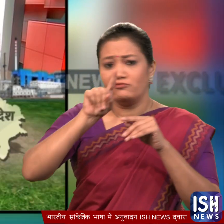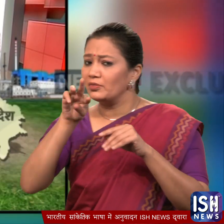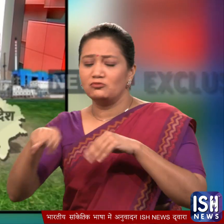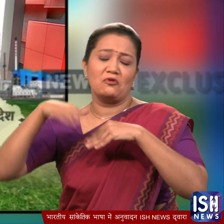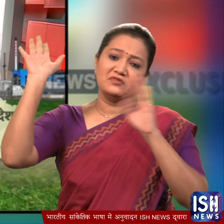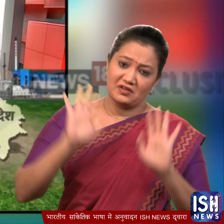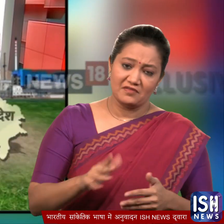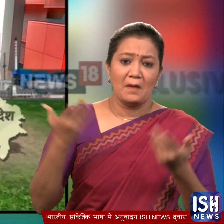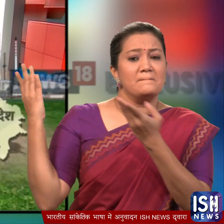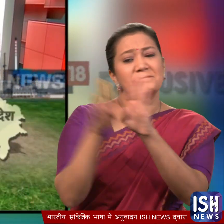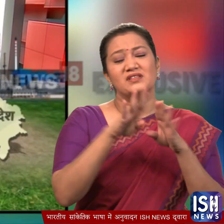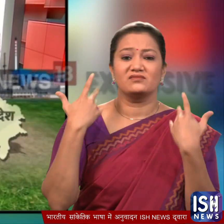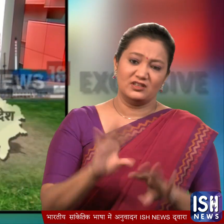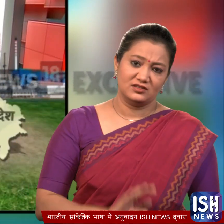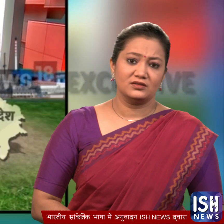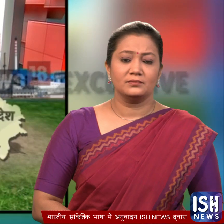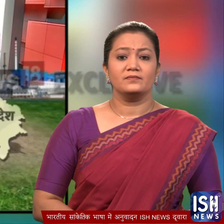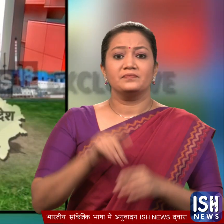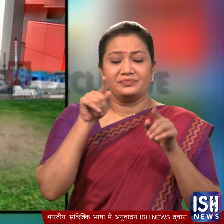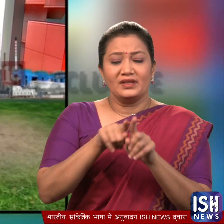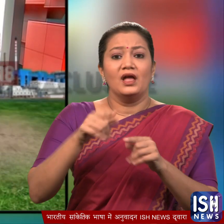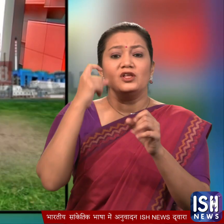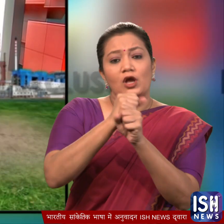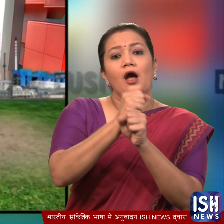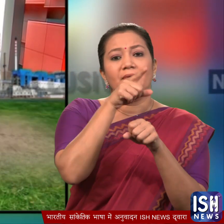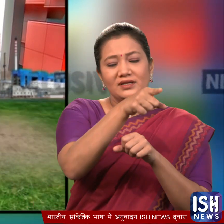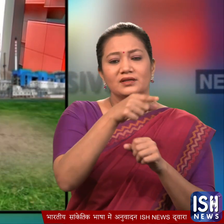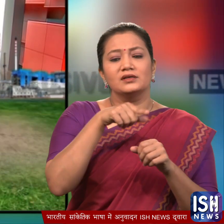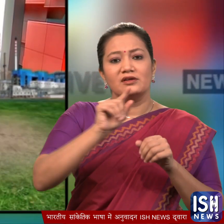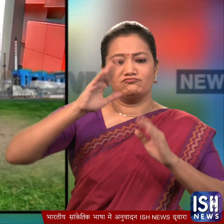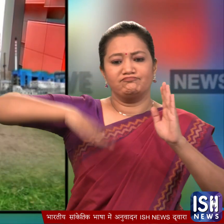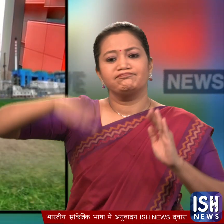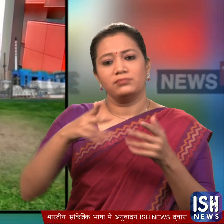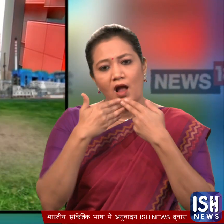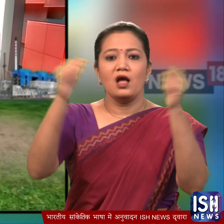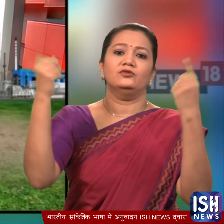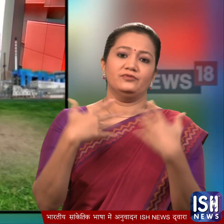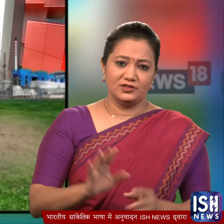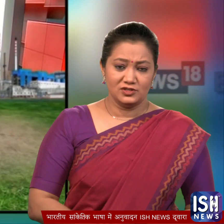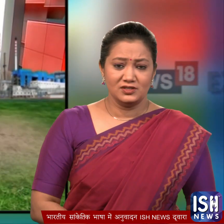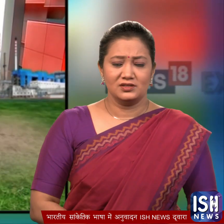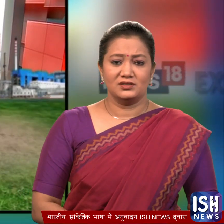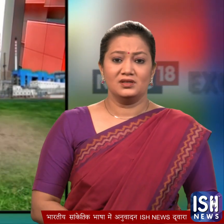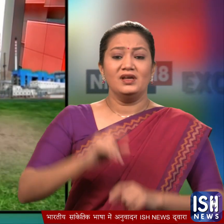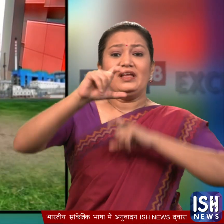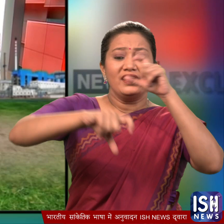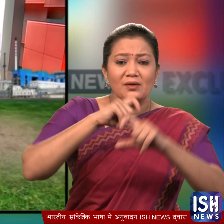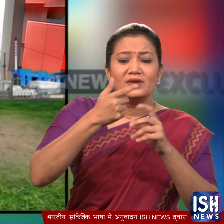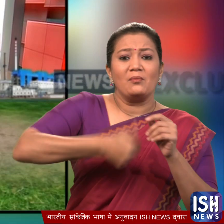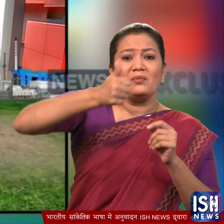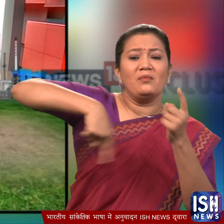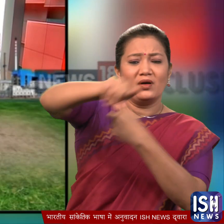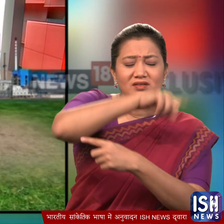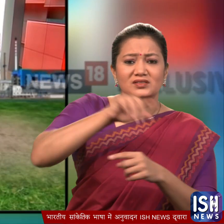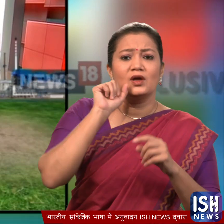से ज्यादा कंपनियों को बंद कर दिया गया। ये जानकारी सरकार की ओर से संसद में दी गई और बताया गया कि कंपनियों